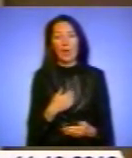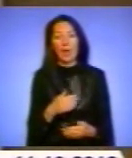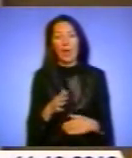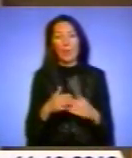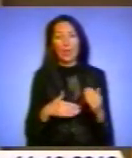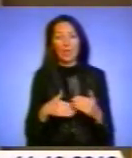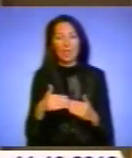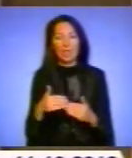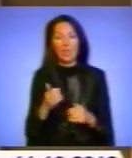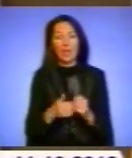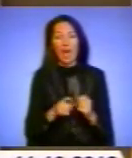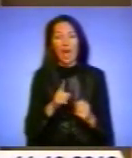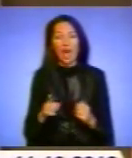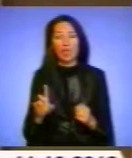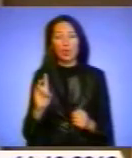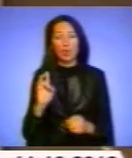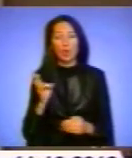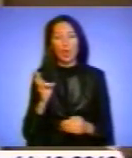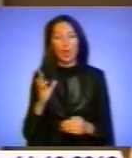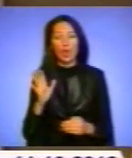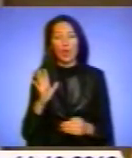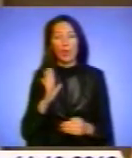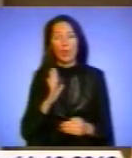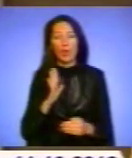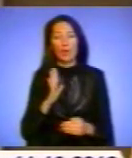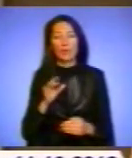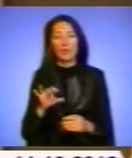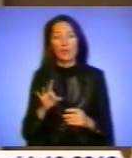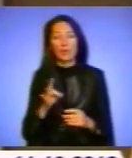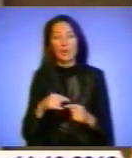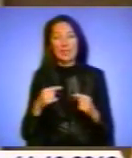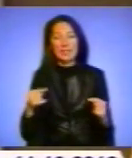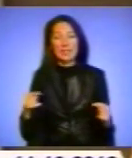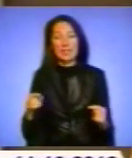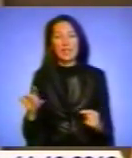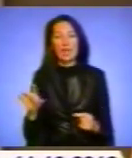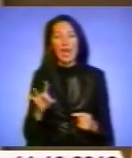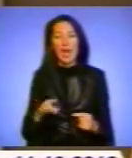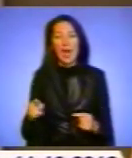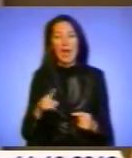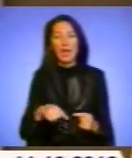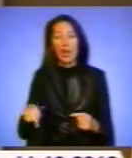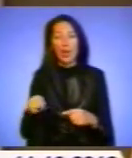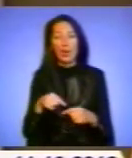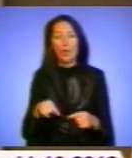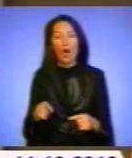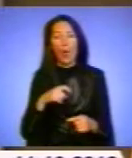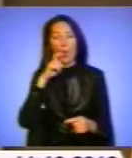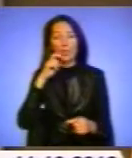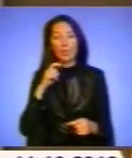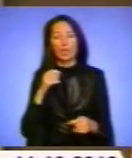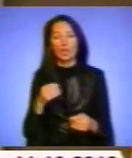практически каждую неделю бываю в различных регионах Украины. Сдаются